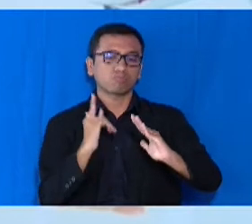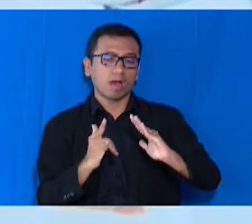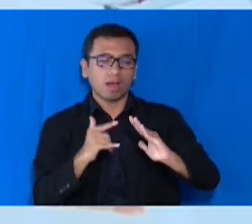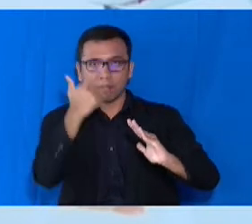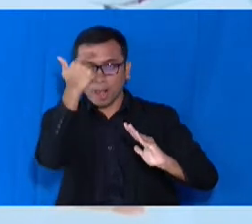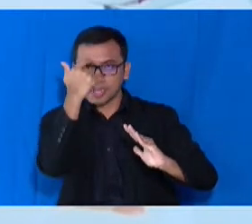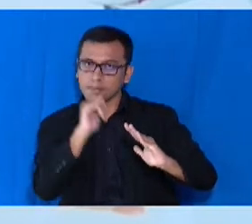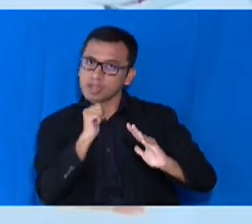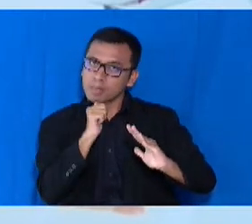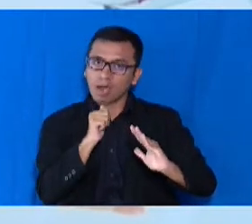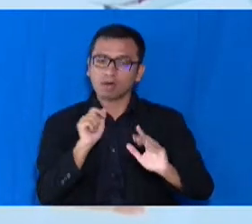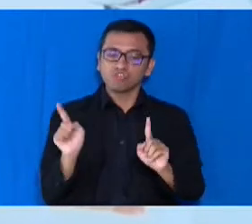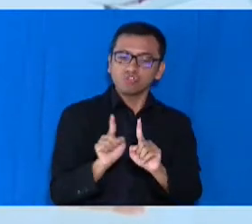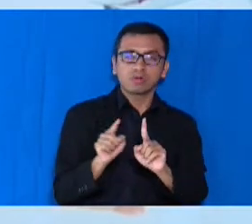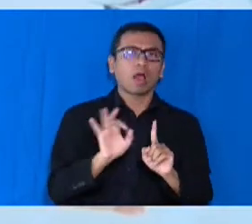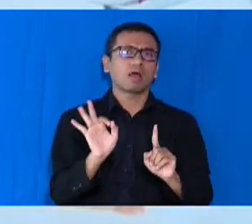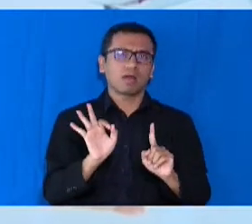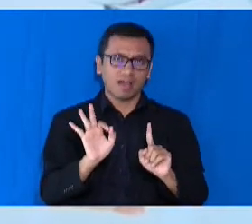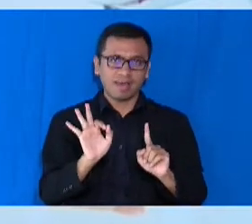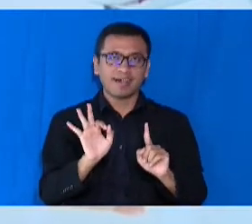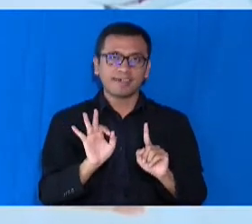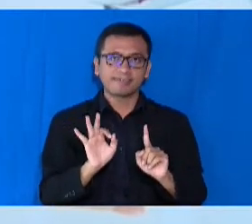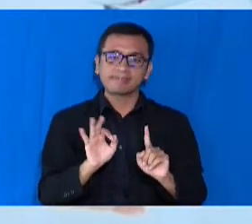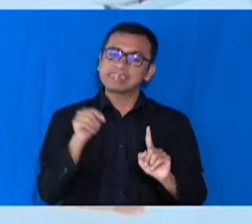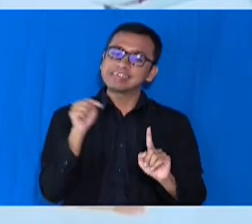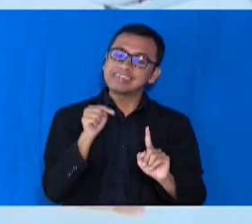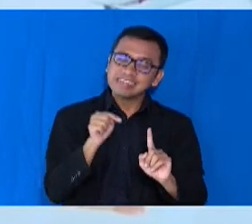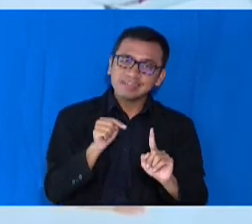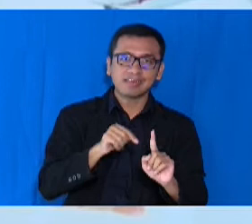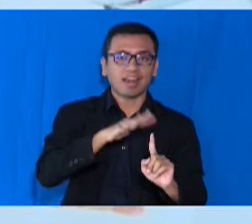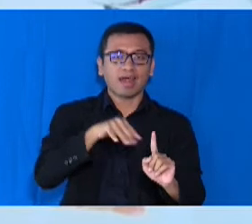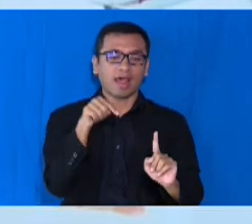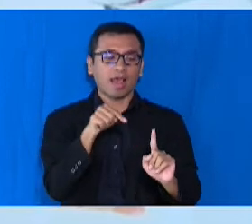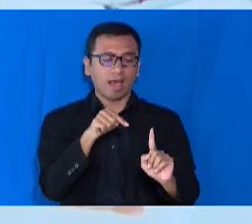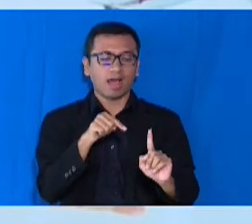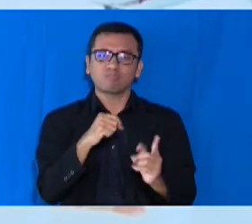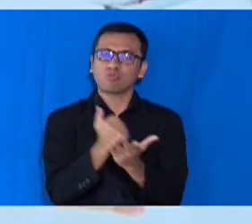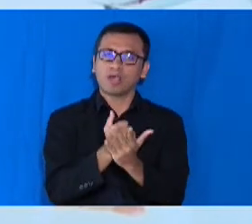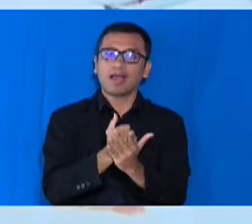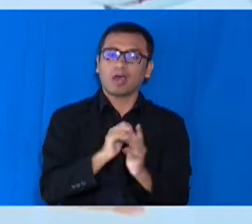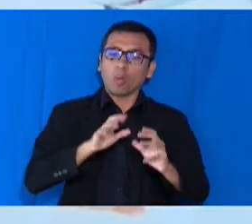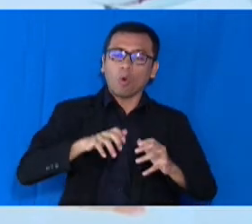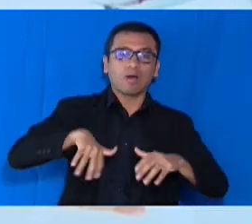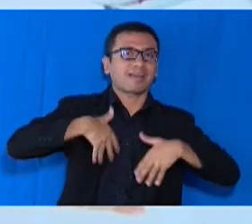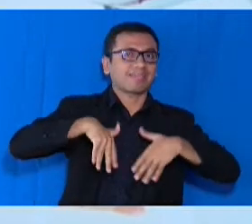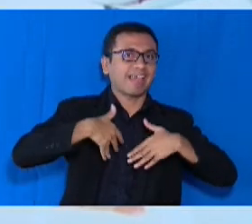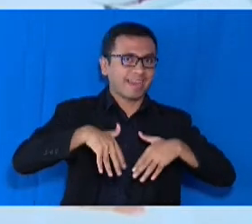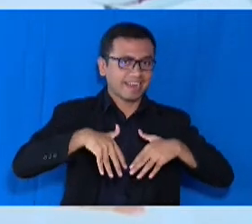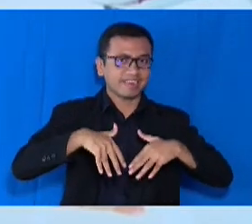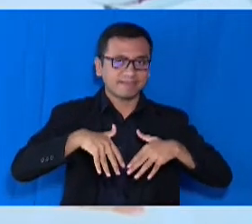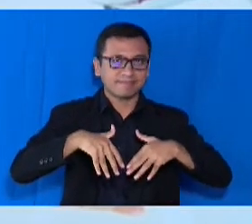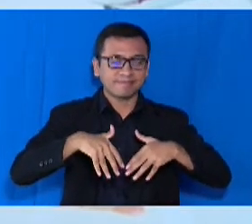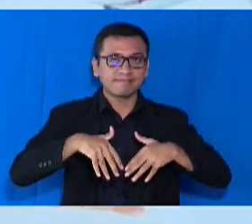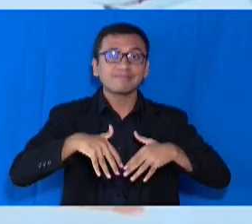operational procedure kaitan untuk bagaimana kita melakukan pencegahan, support pada